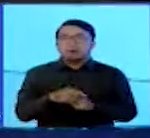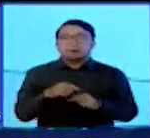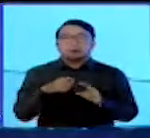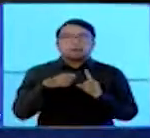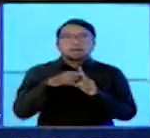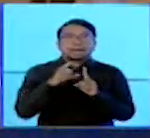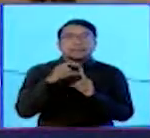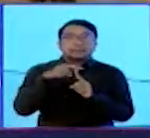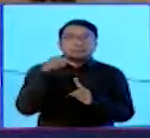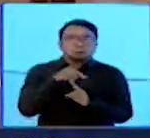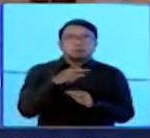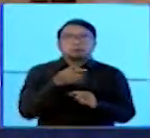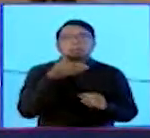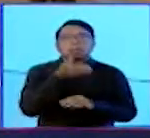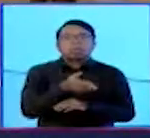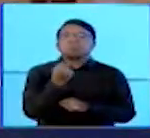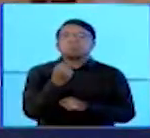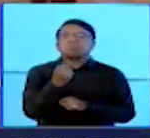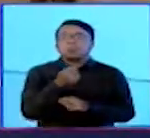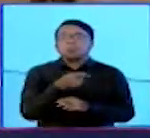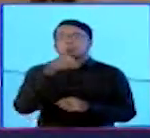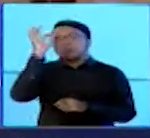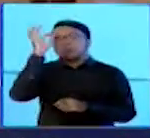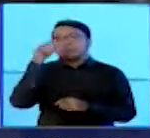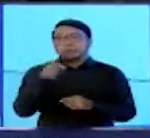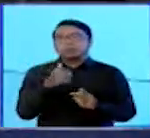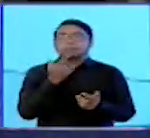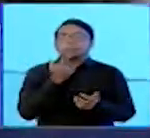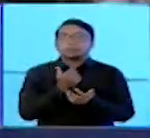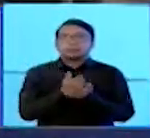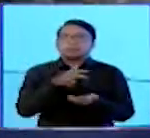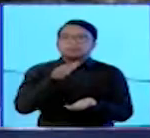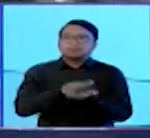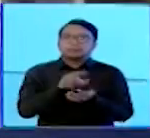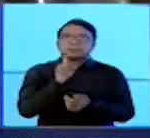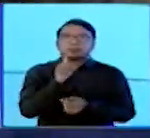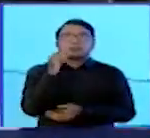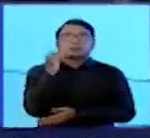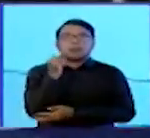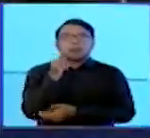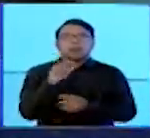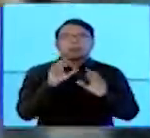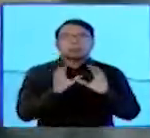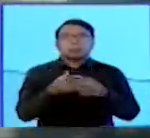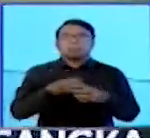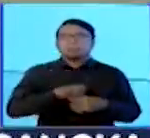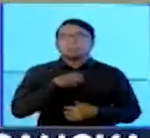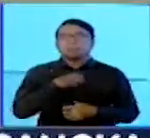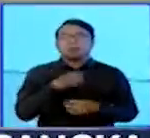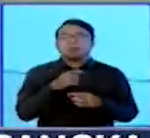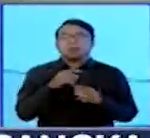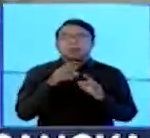ini berhalangan hadir polisi telah menetapkan satu orang tersangka baru yakni kuasa hukum Djoko Tjandra Anita Kolopaking